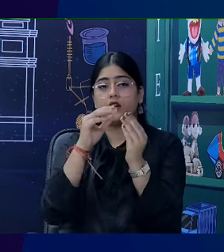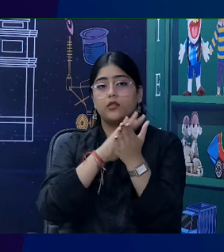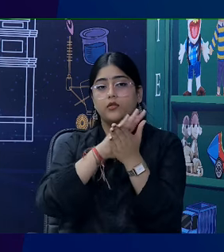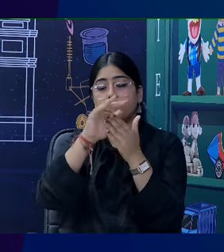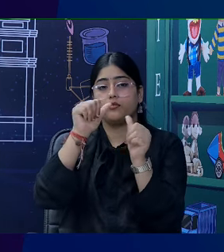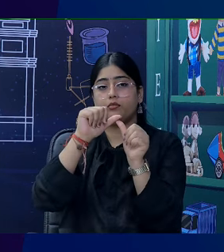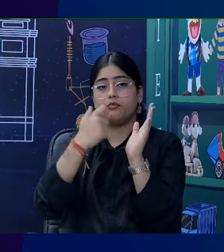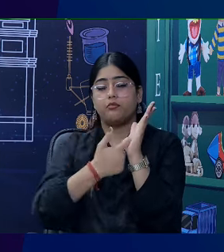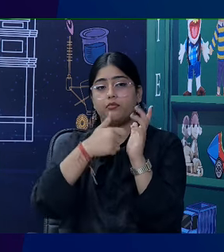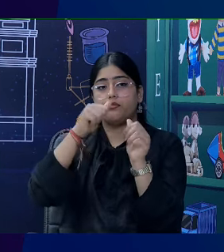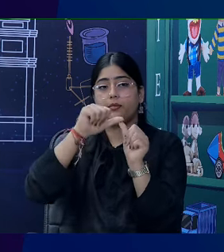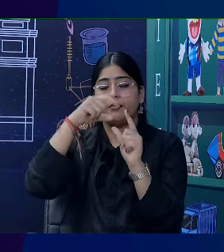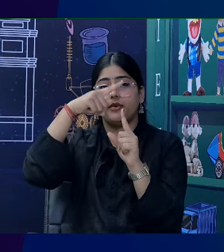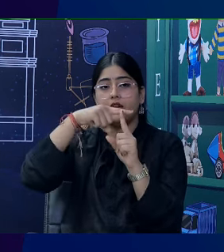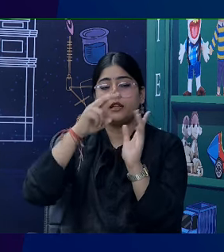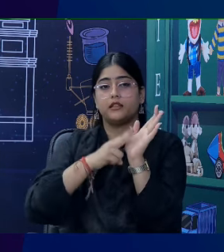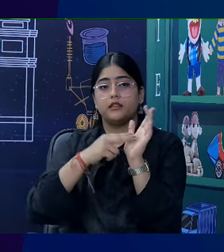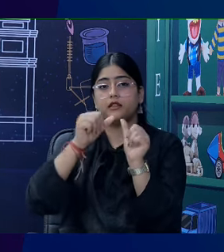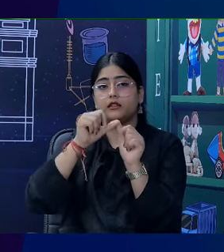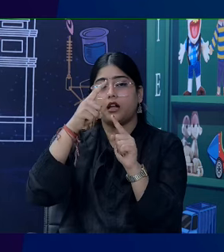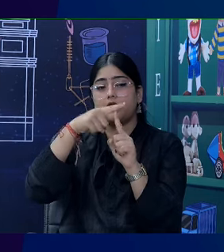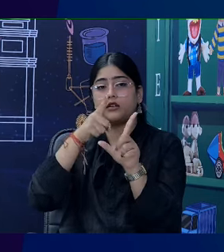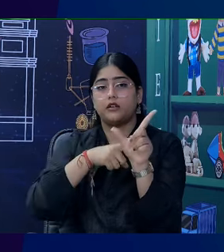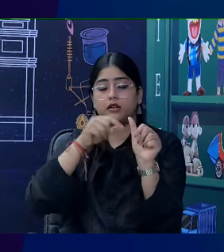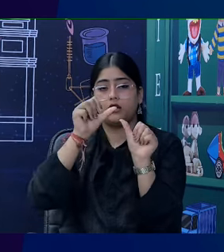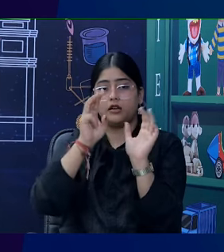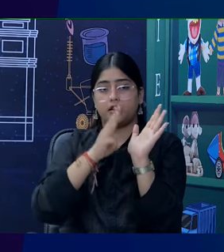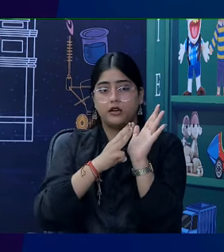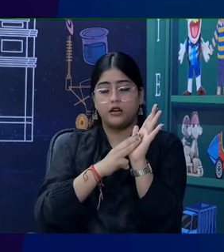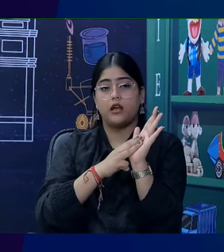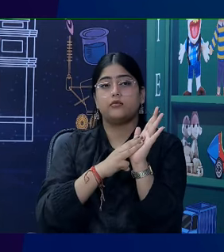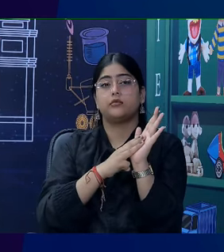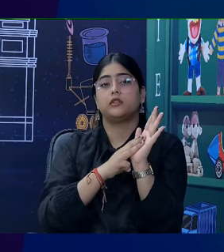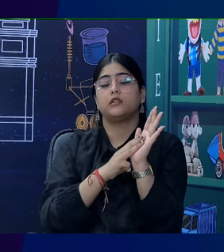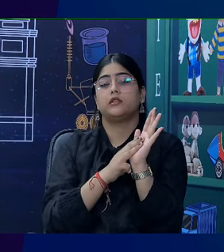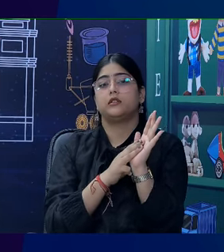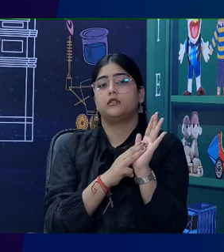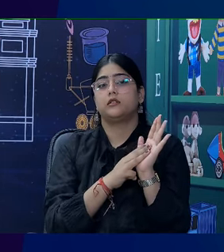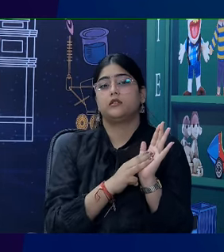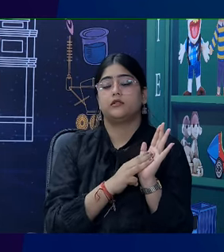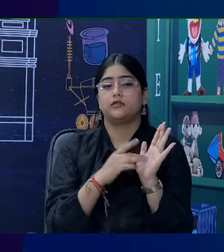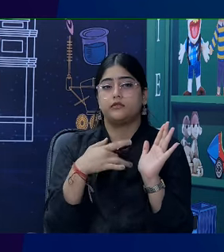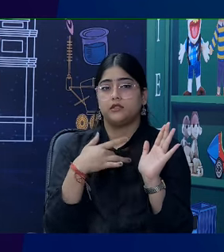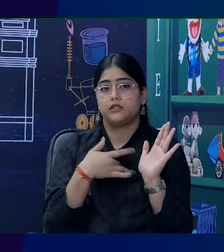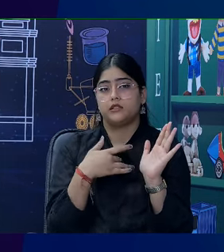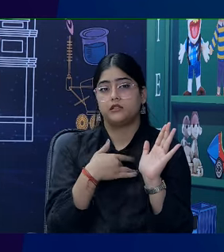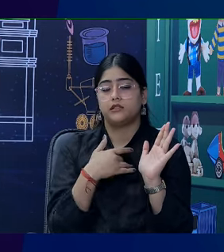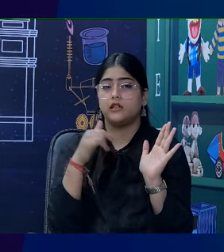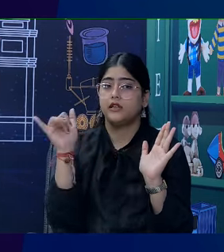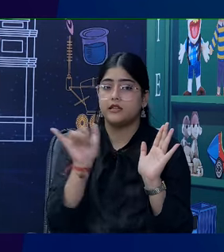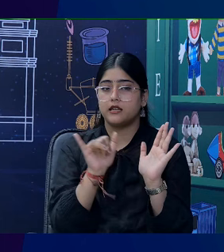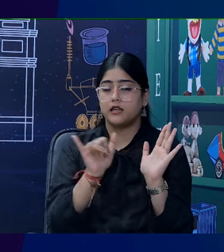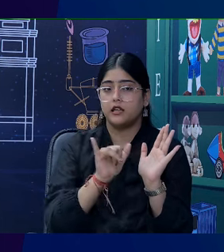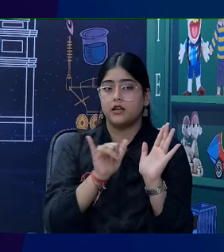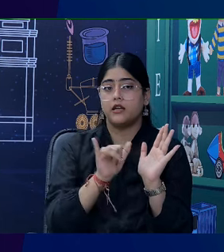चाहिए मुद्रा से भी और पहनावे से पता चल रहा है थोड़ा सा कि भरत नाट्यम किसकी मुद्रा लग रही है और इसको पलटे ये देखिए ये आ गया